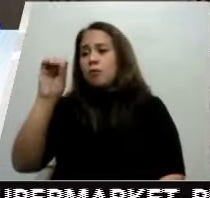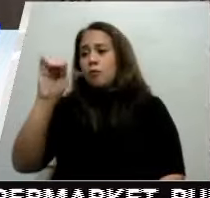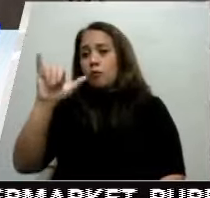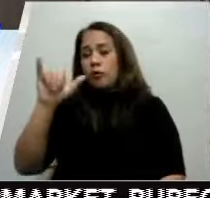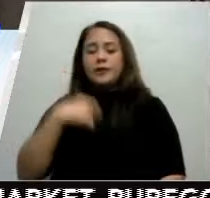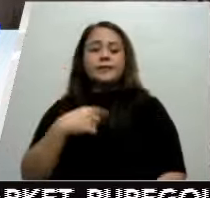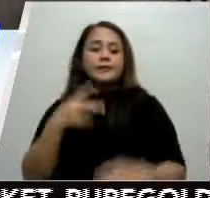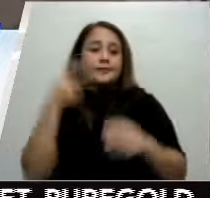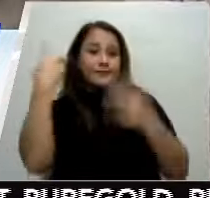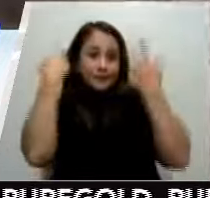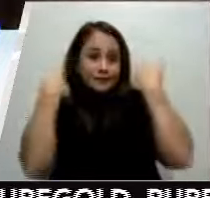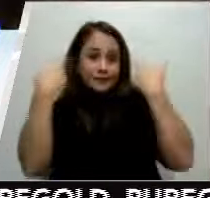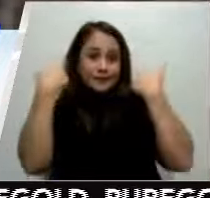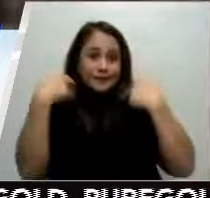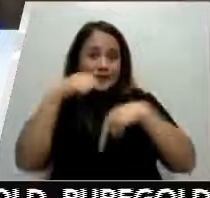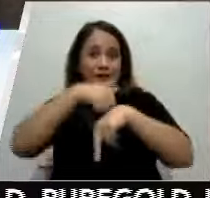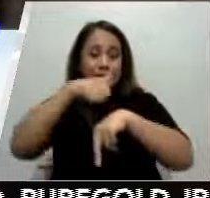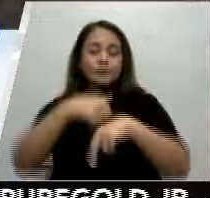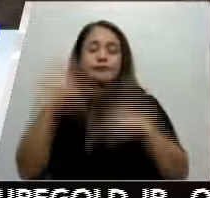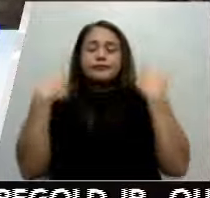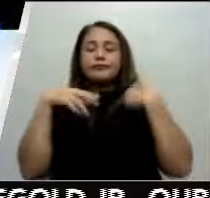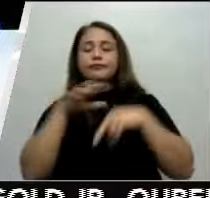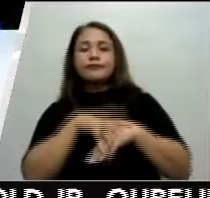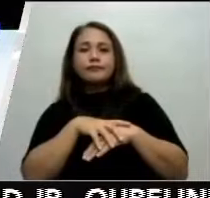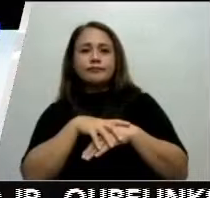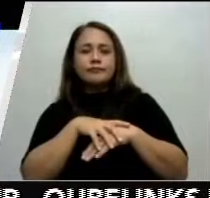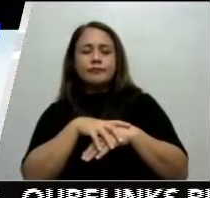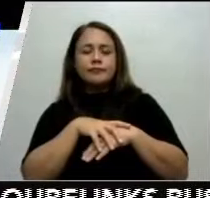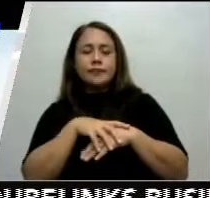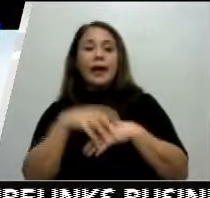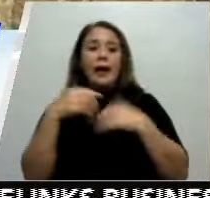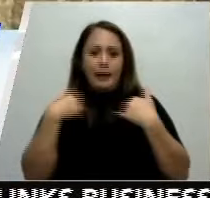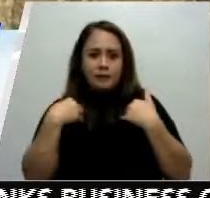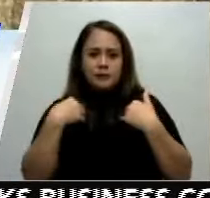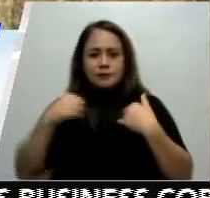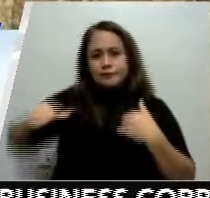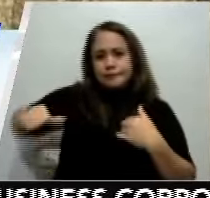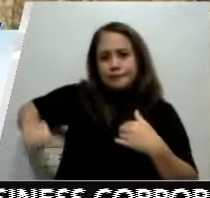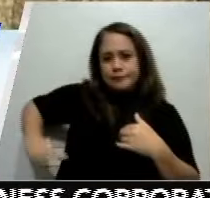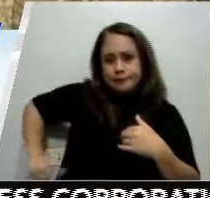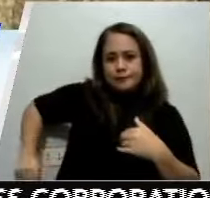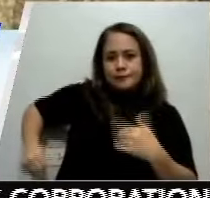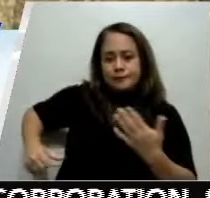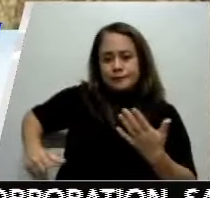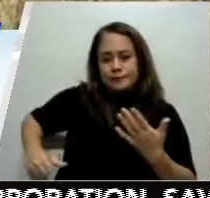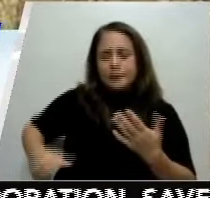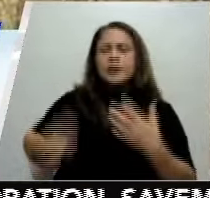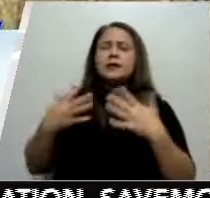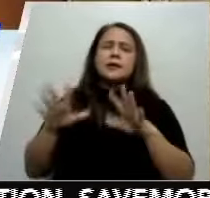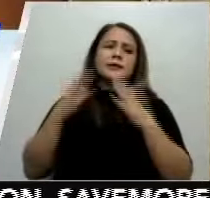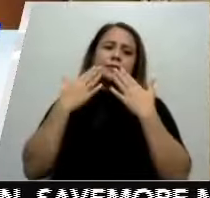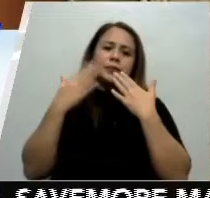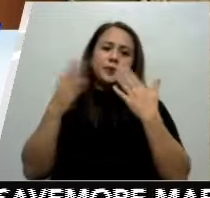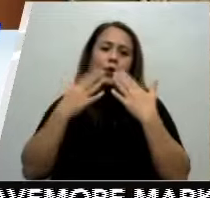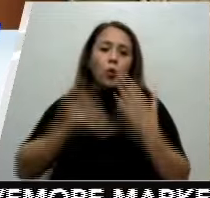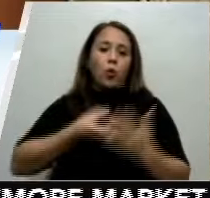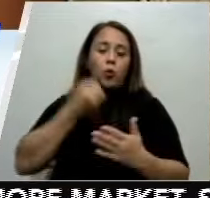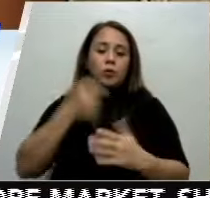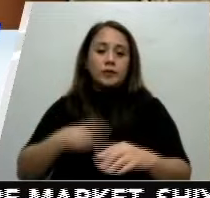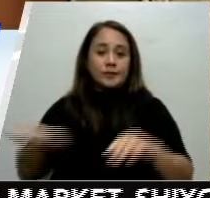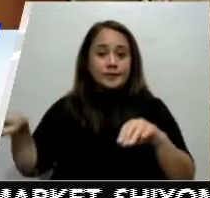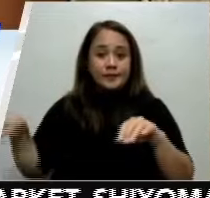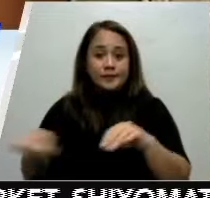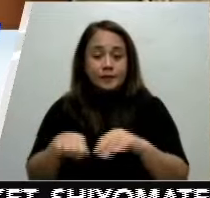metro mula sa pinagsabugan. Nagtamo siya ng sugat sa tagiliran. Nagpapasalamat naman ang may-ari ng bilyara na si Joven na